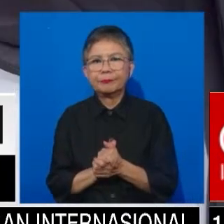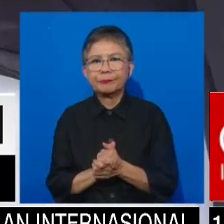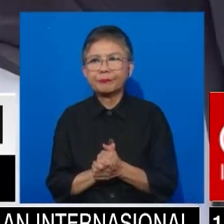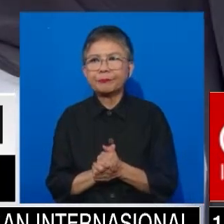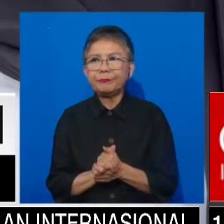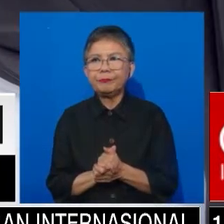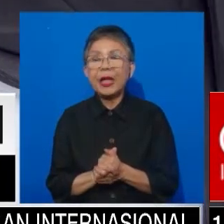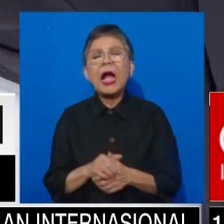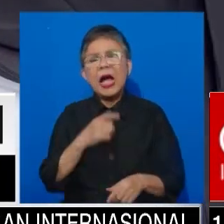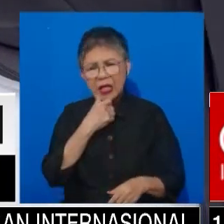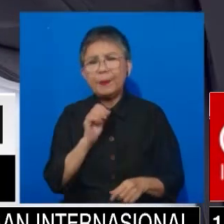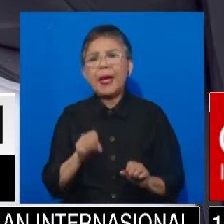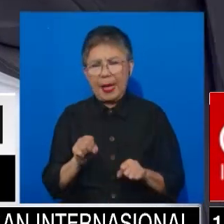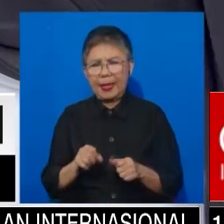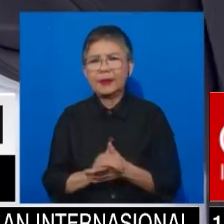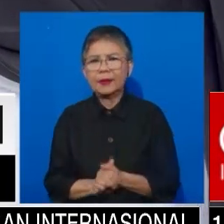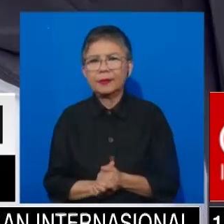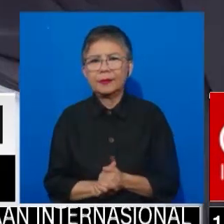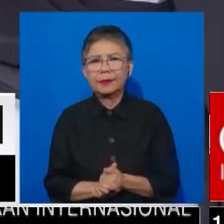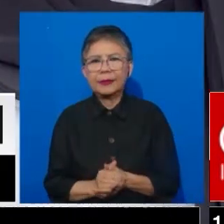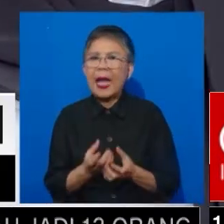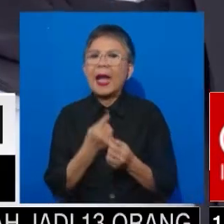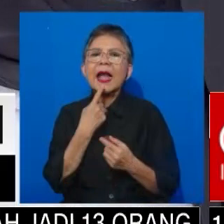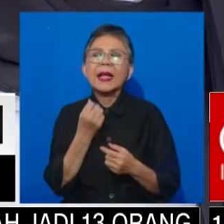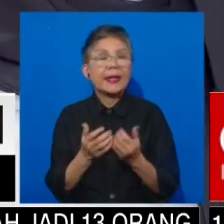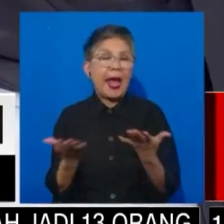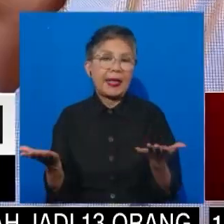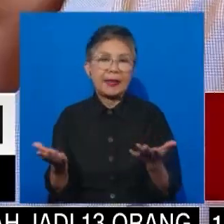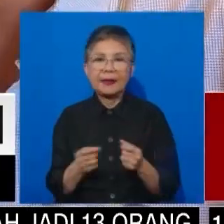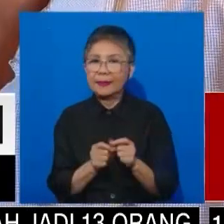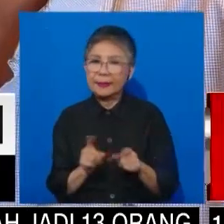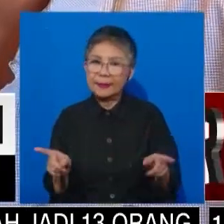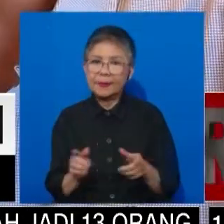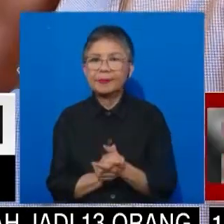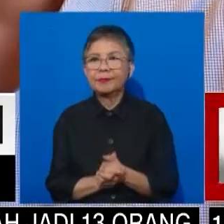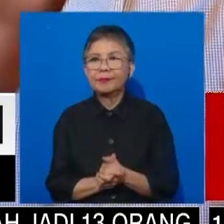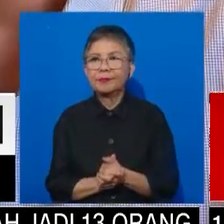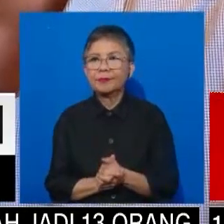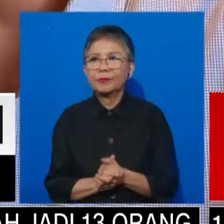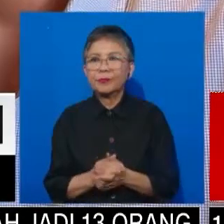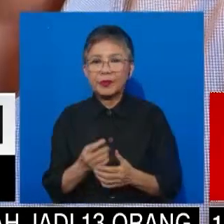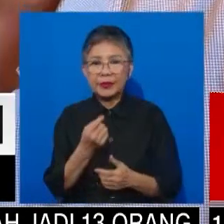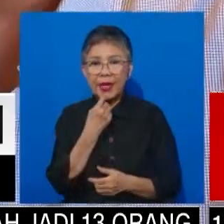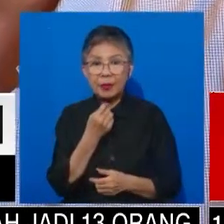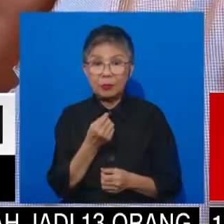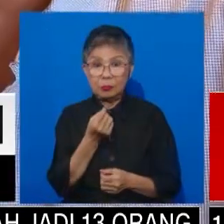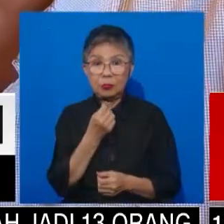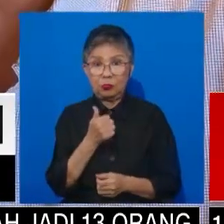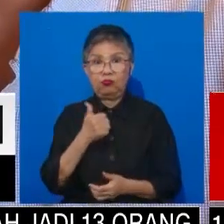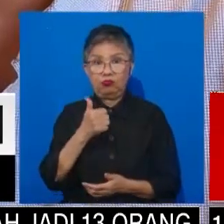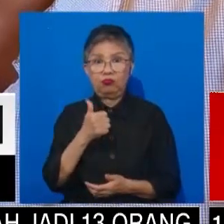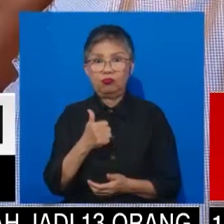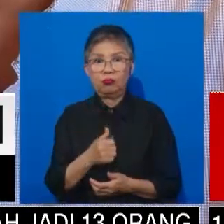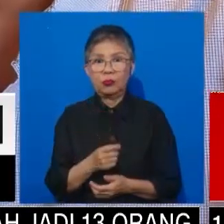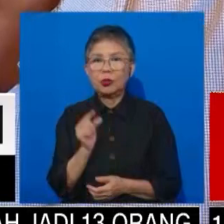makan kambing pun masih bisa merasakan bagaimana cita rasa enaknya sate buntel. Menurut saya sih rasa sate buntel ini enak banget sih ya.